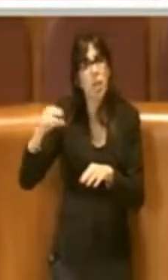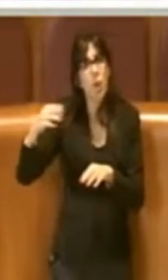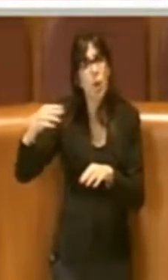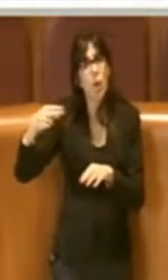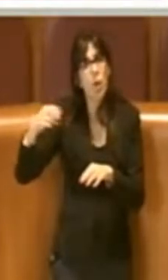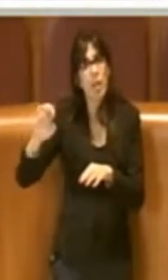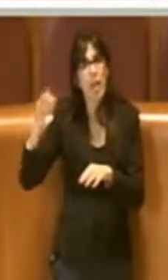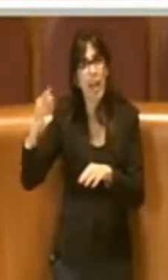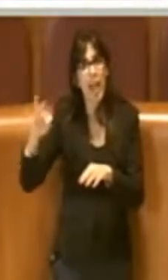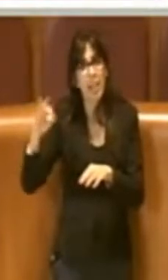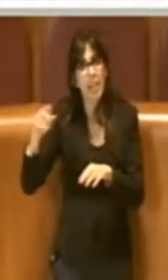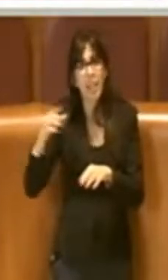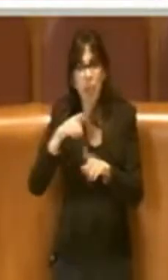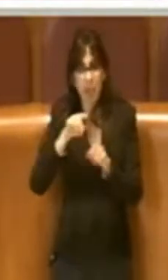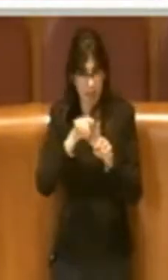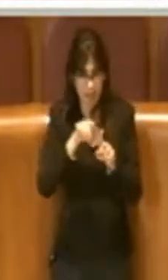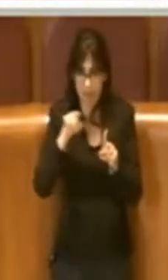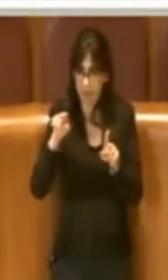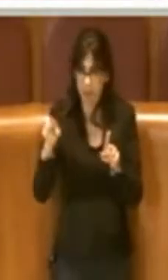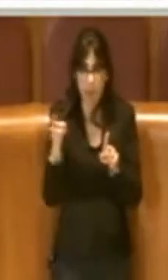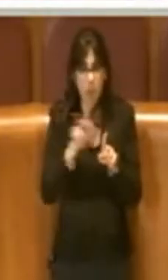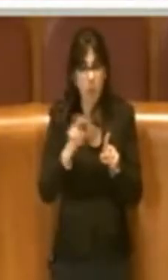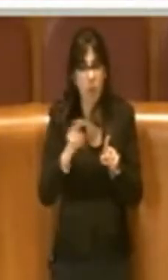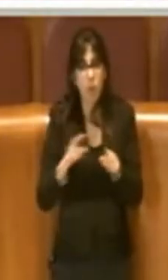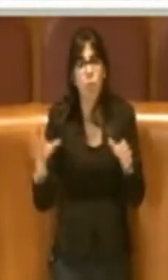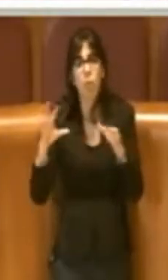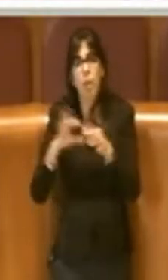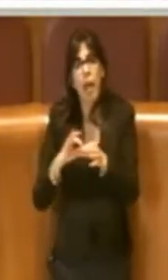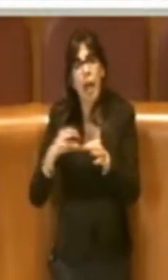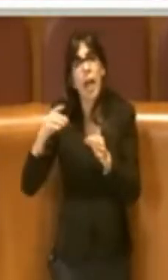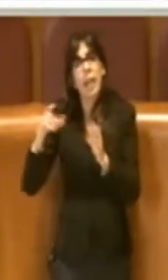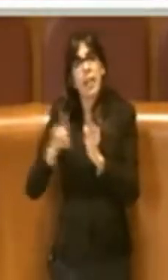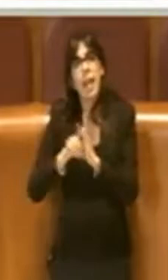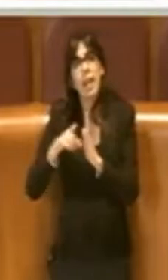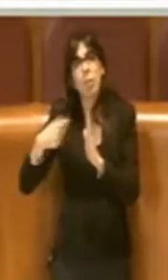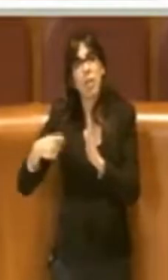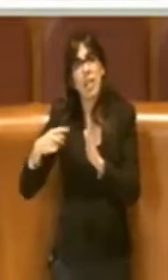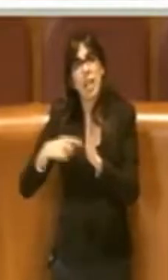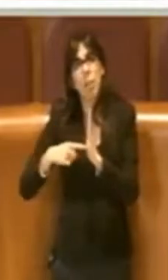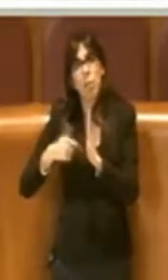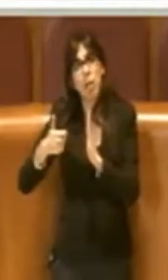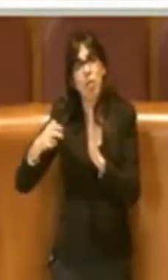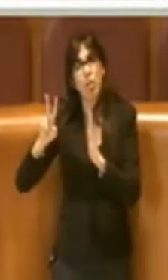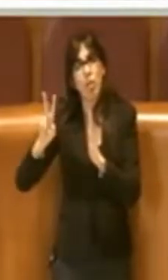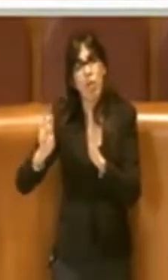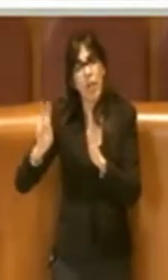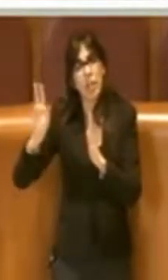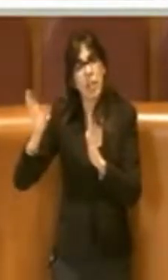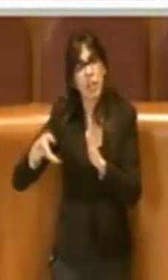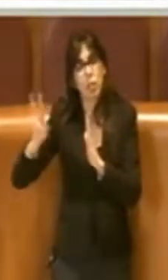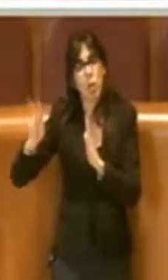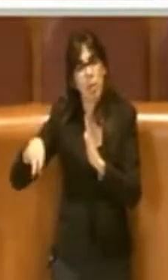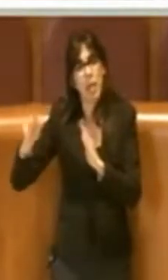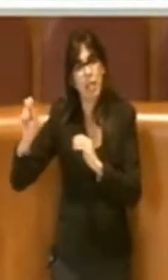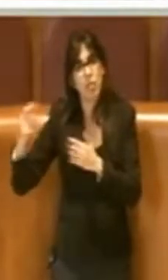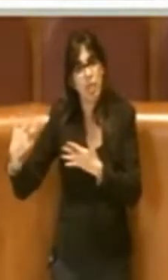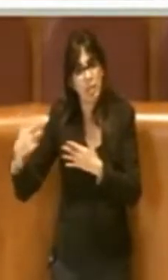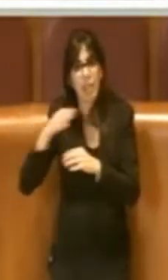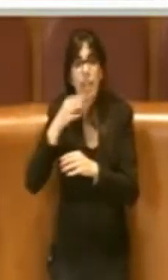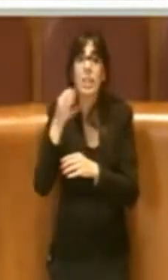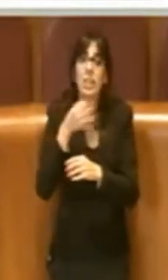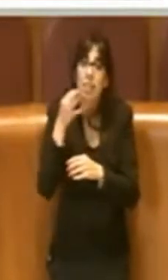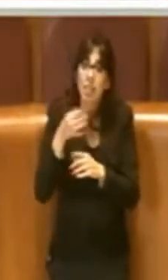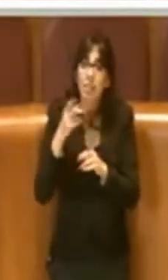ho citato sopra, appunto il 120/2017. Quindi mirare alla riduzione